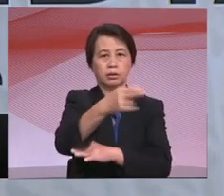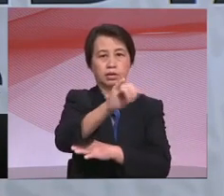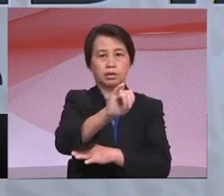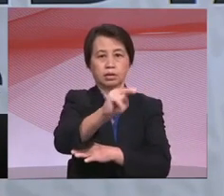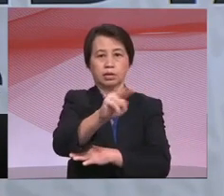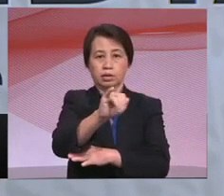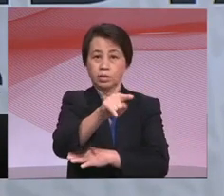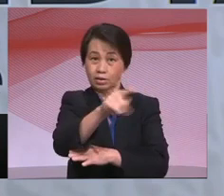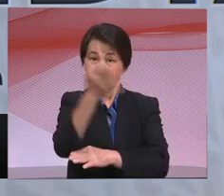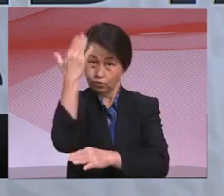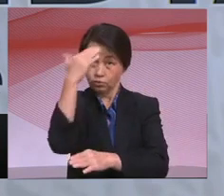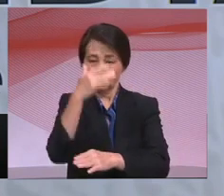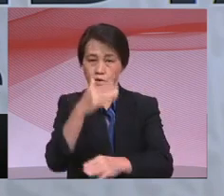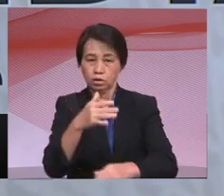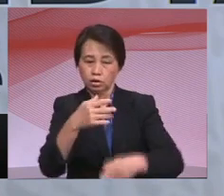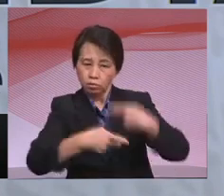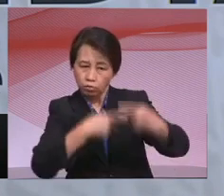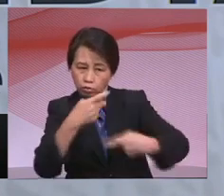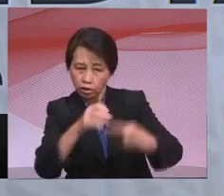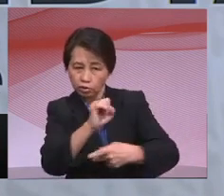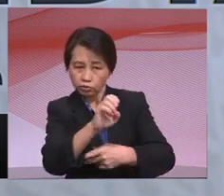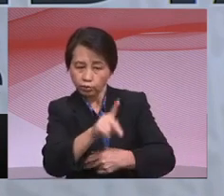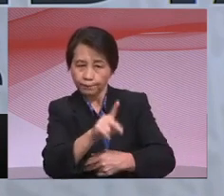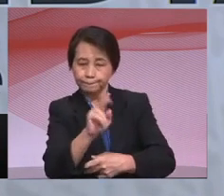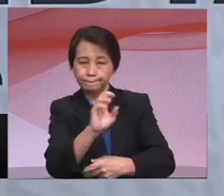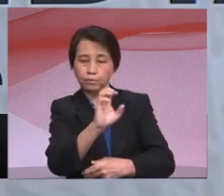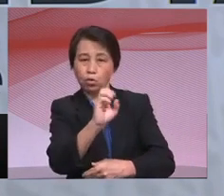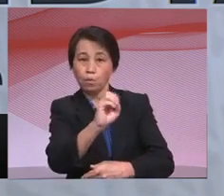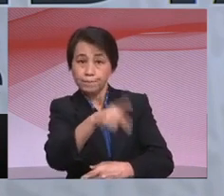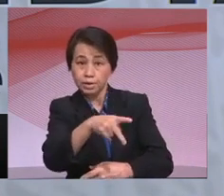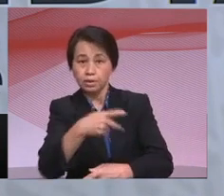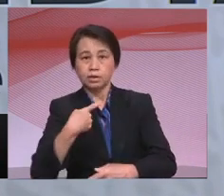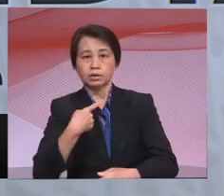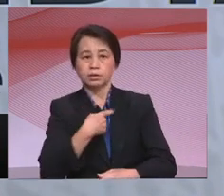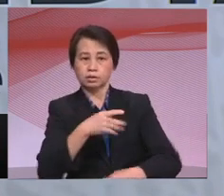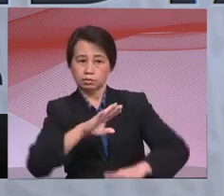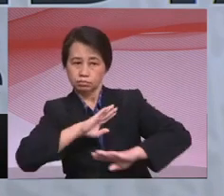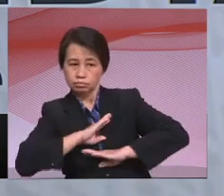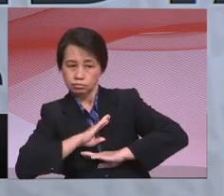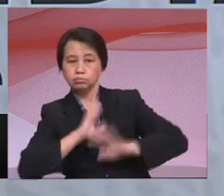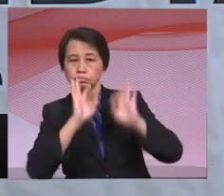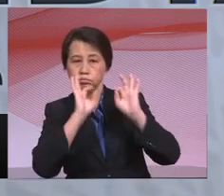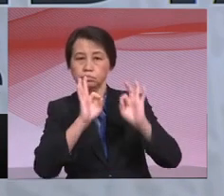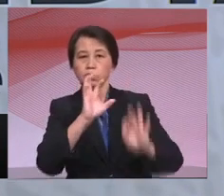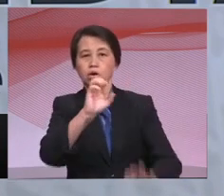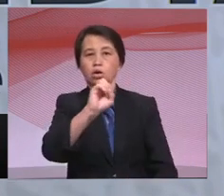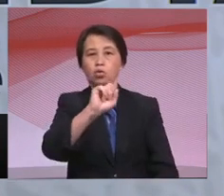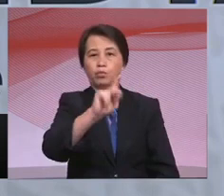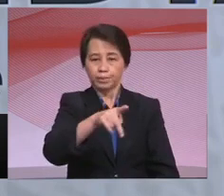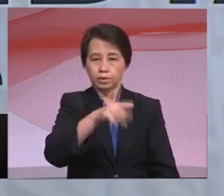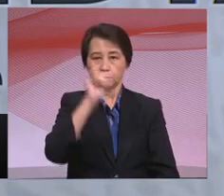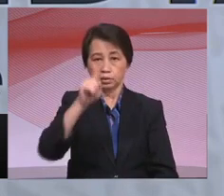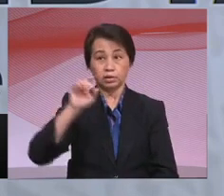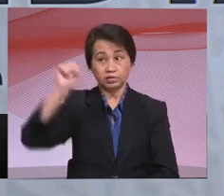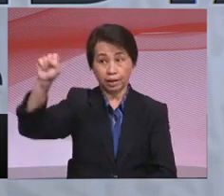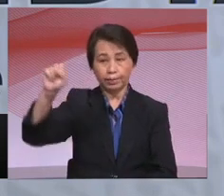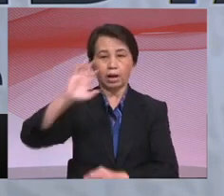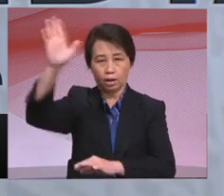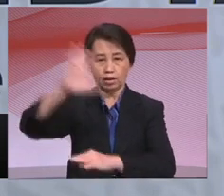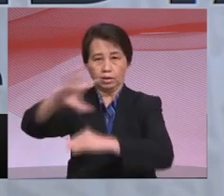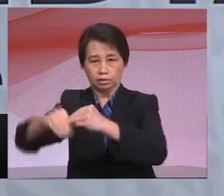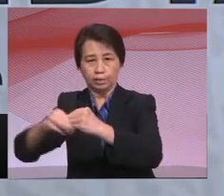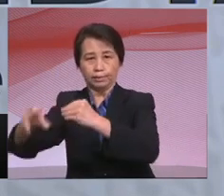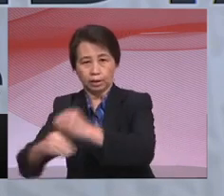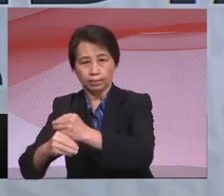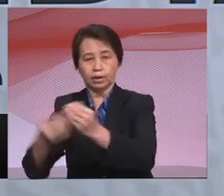proses, dan kita puas hati dengan apa yang telah kita keluarkan, iaitu SOP mungkin kita boleh tambah baik, dan juga kita